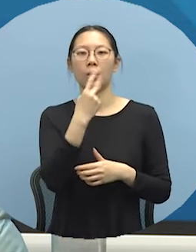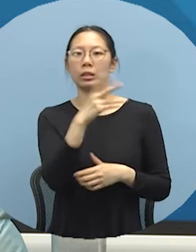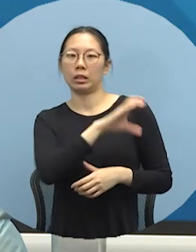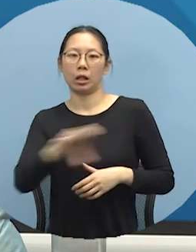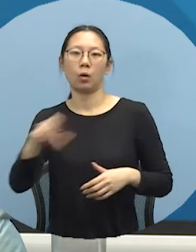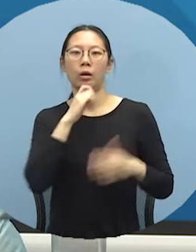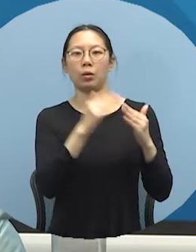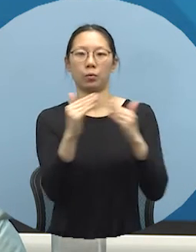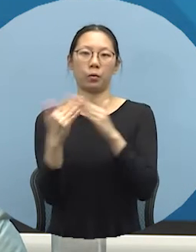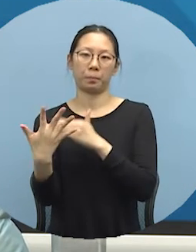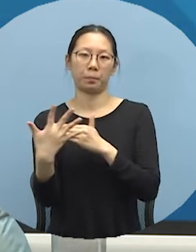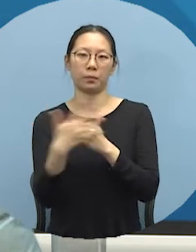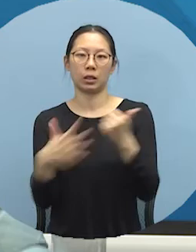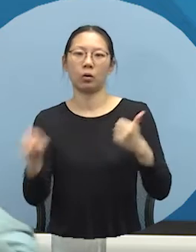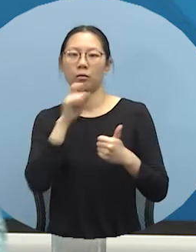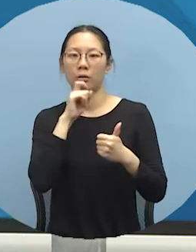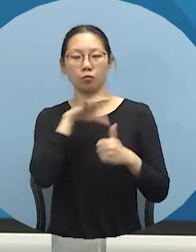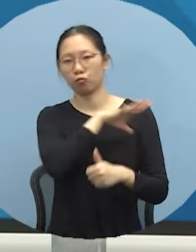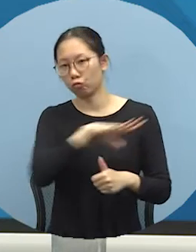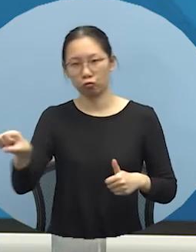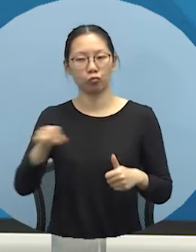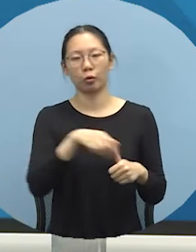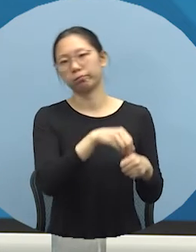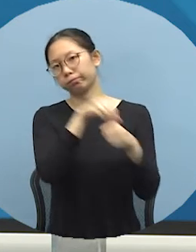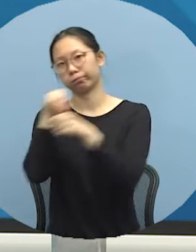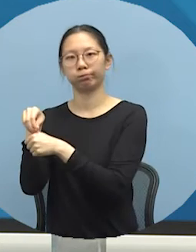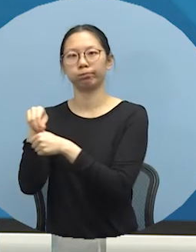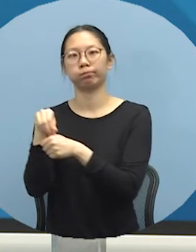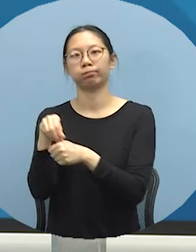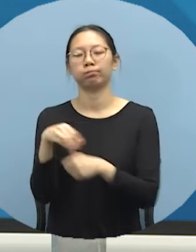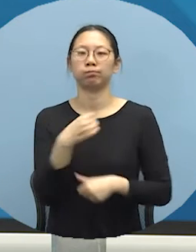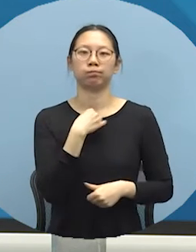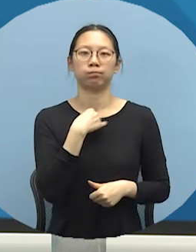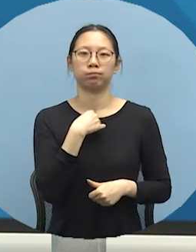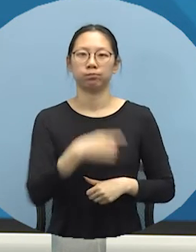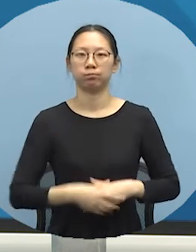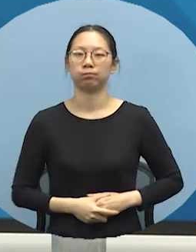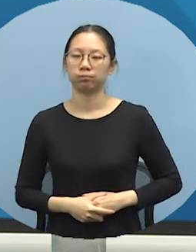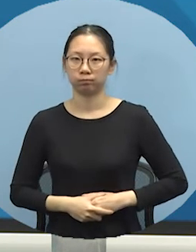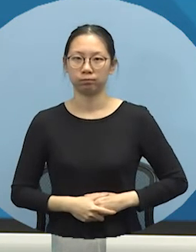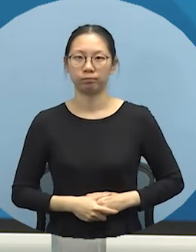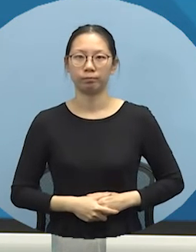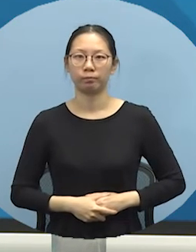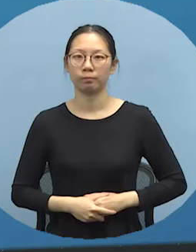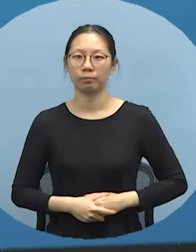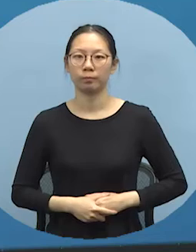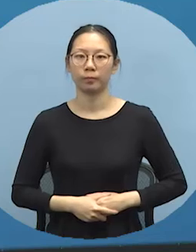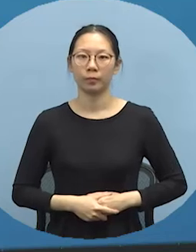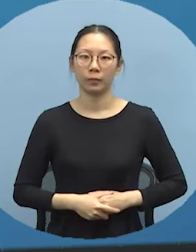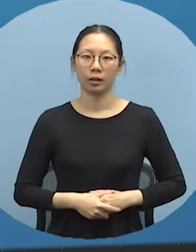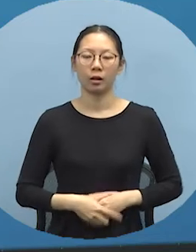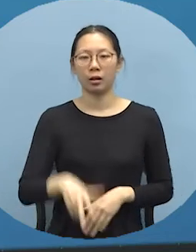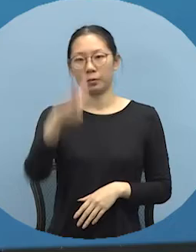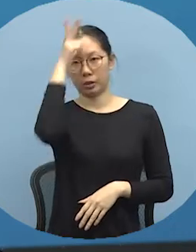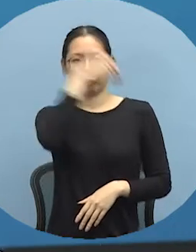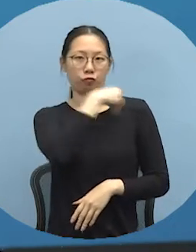中喺二樓咧都有5個單位嘅。咁二樓咧係需要即係其他啲居民咧係需要撤離嘅。 咁以